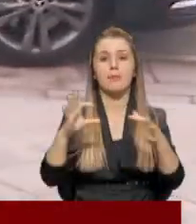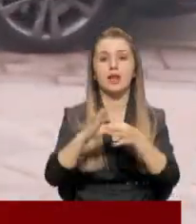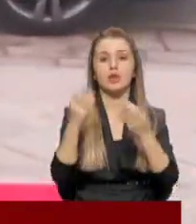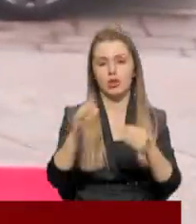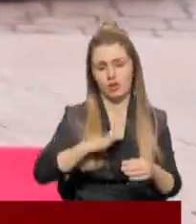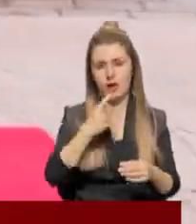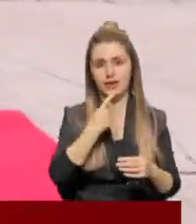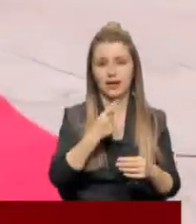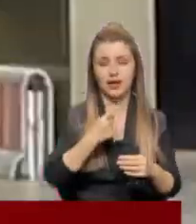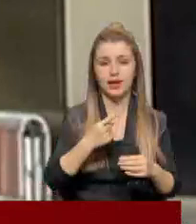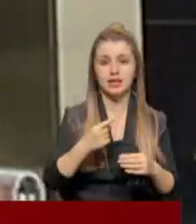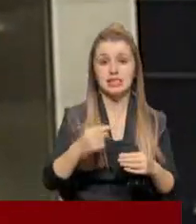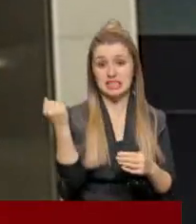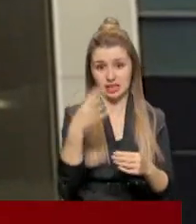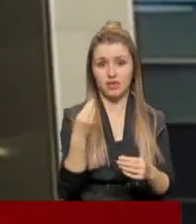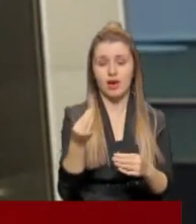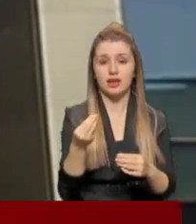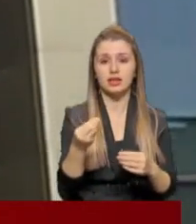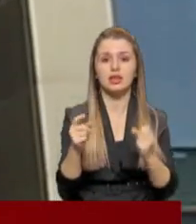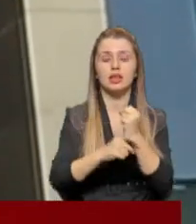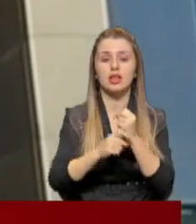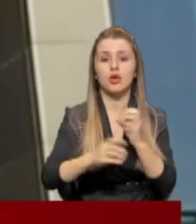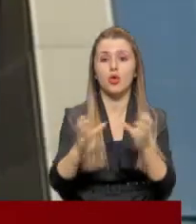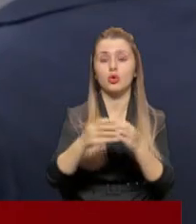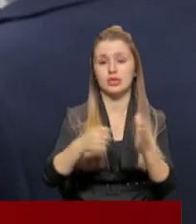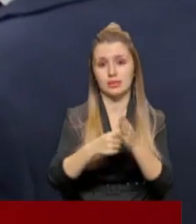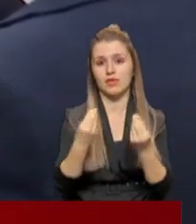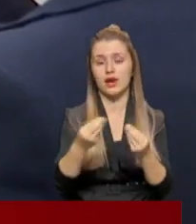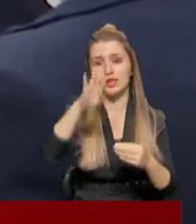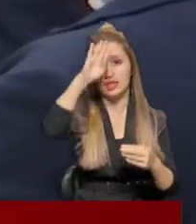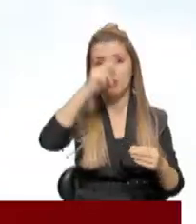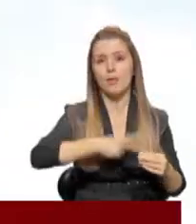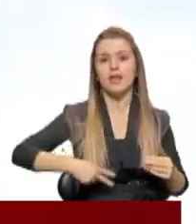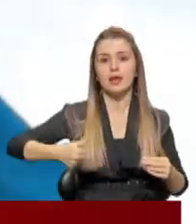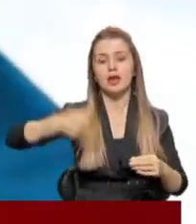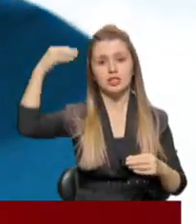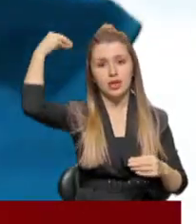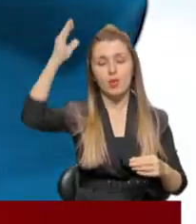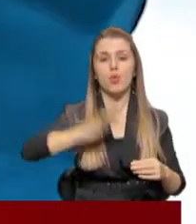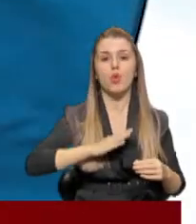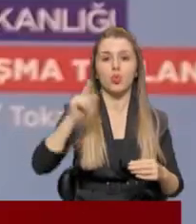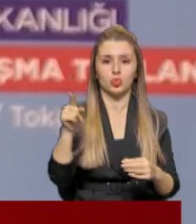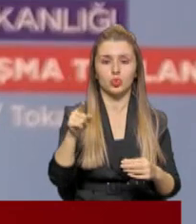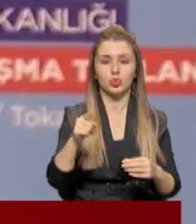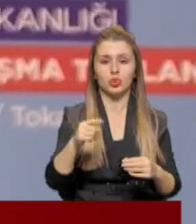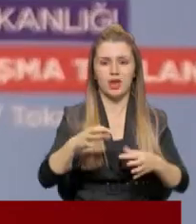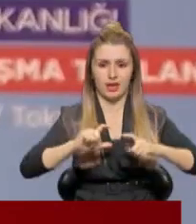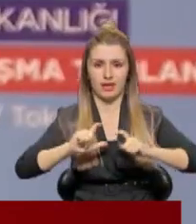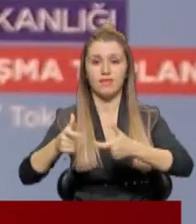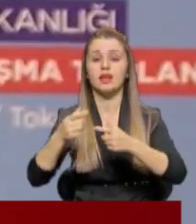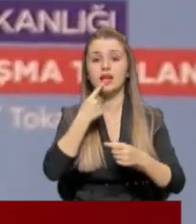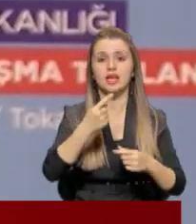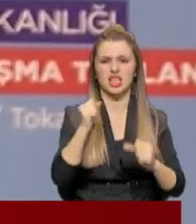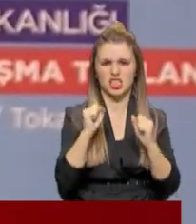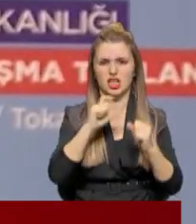olanlar var diyerek hem sayı verdi hem de terör örgütü isimlerini. İstanbul Büyükşehir Belediye Başkanı Ekrem İmamoğlu ise iftira diyerek